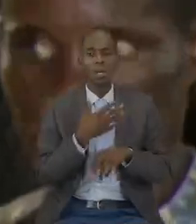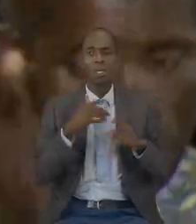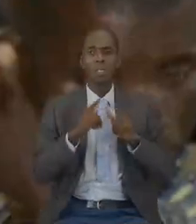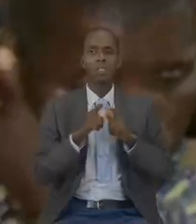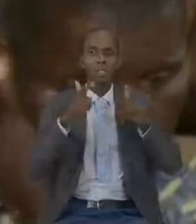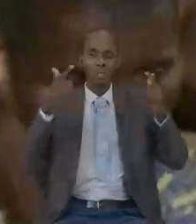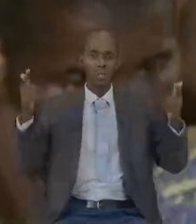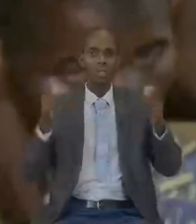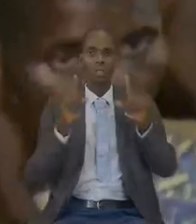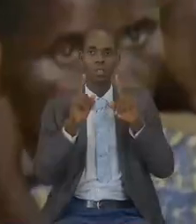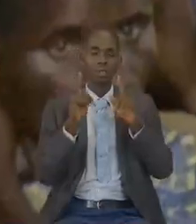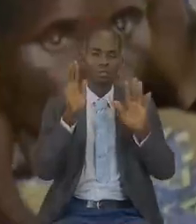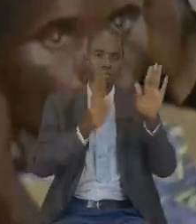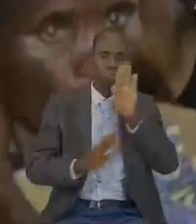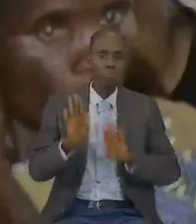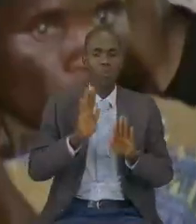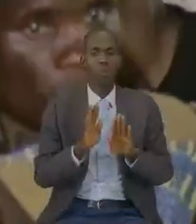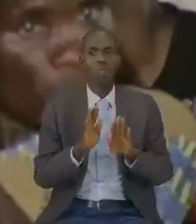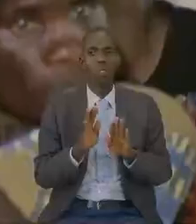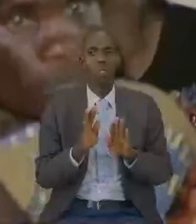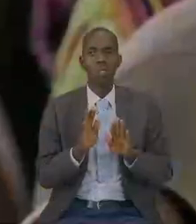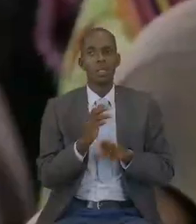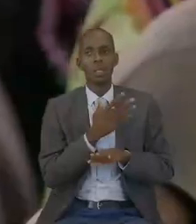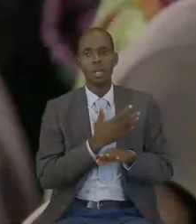grands problèmes et de grandes tribulations